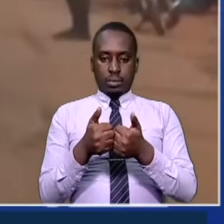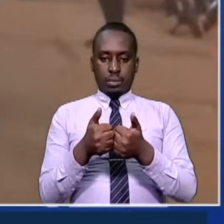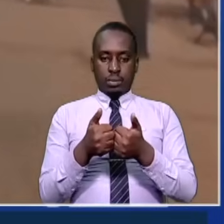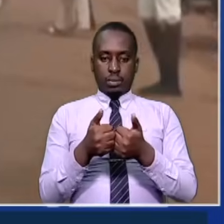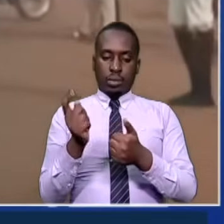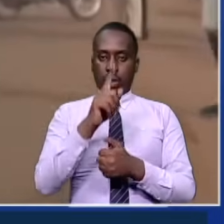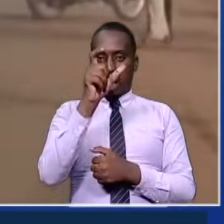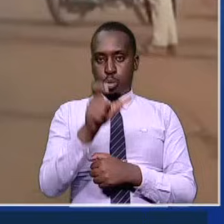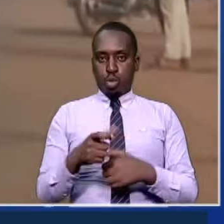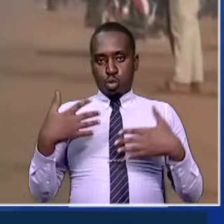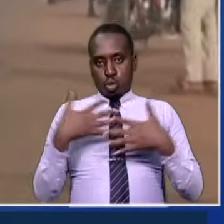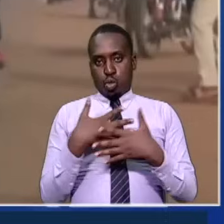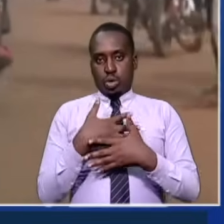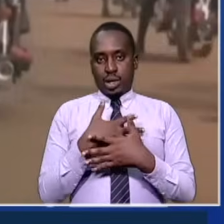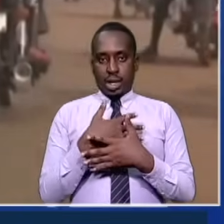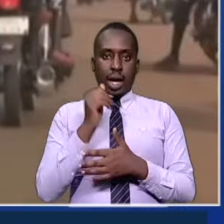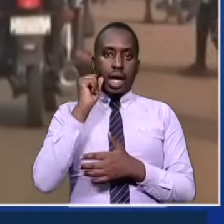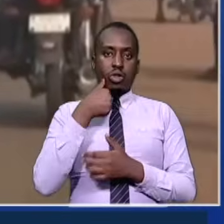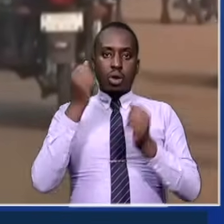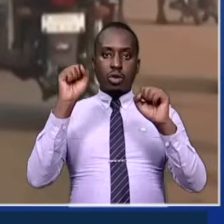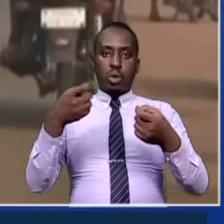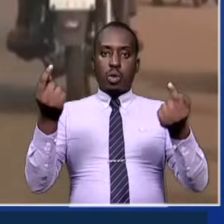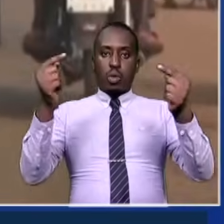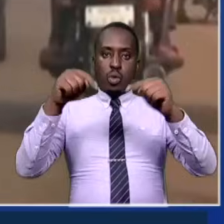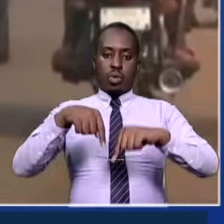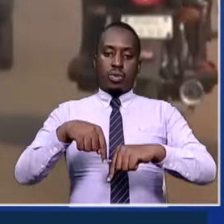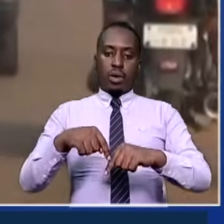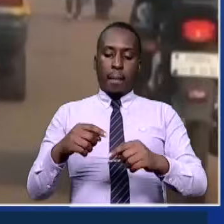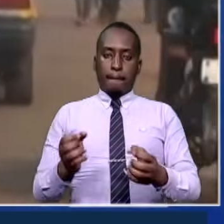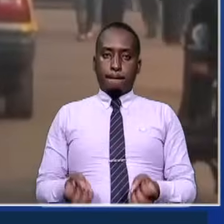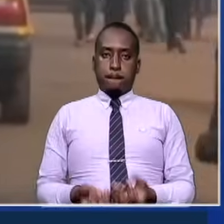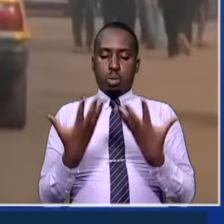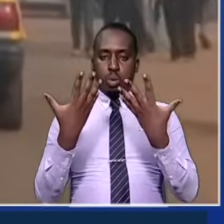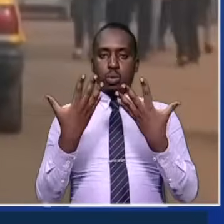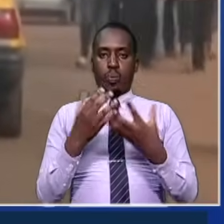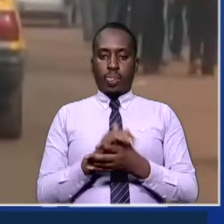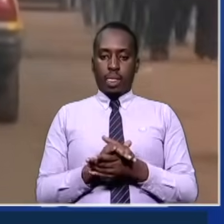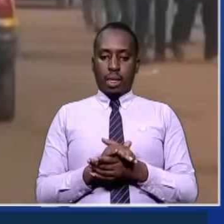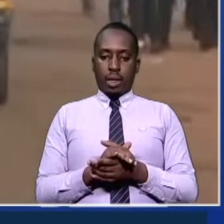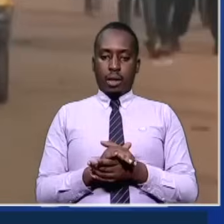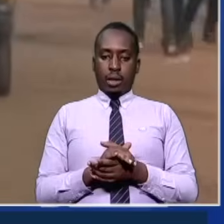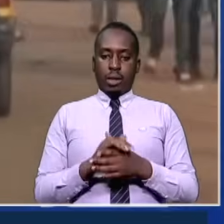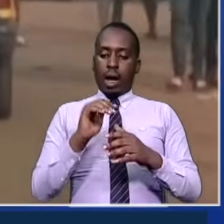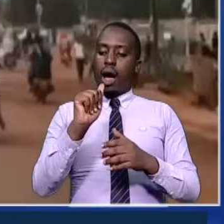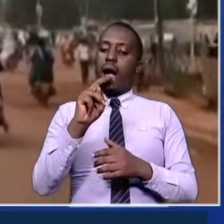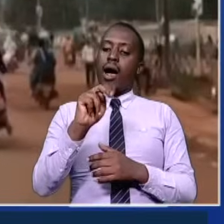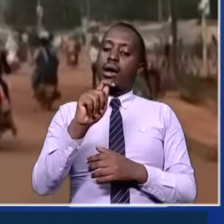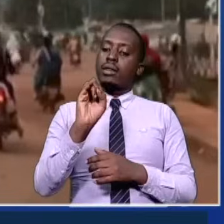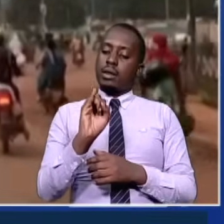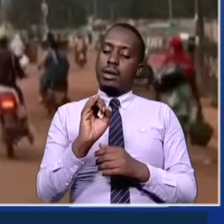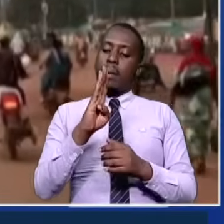Nta muntu utinya ko ejo hashobora kuza igitero cya antibaraka cyangwa